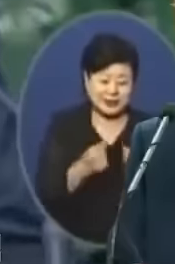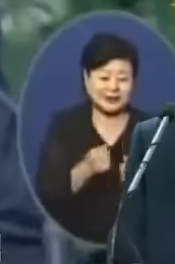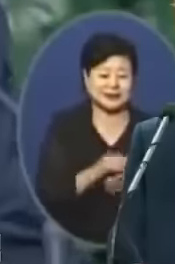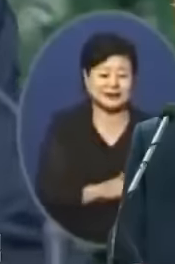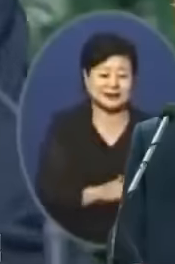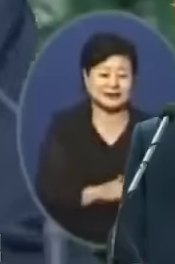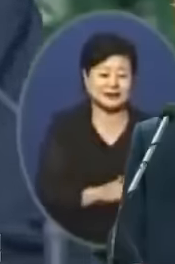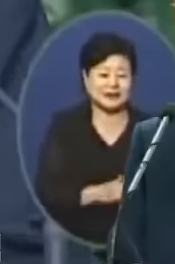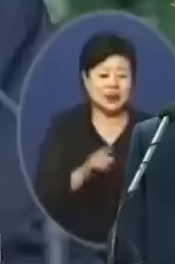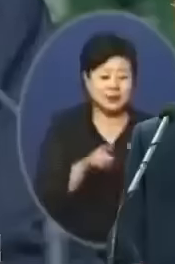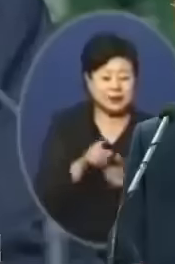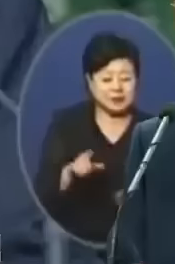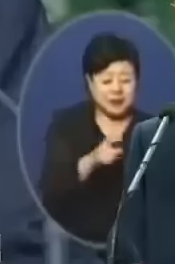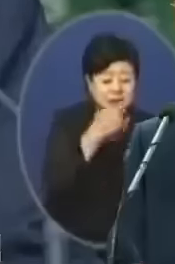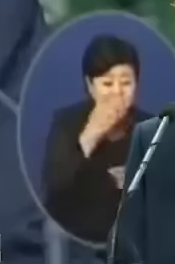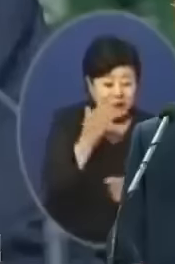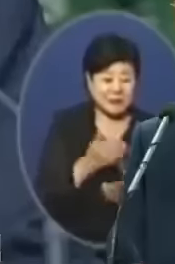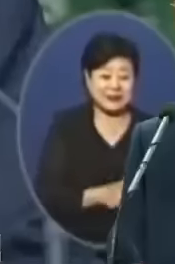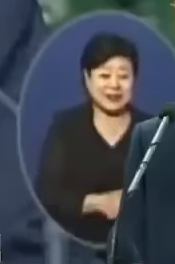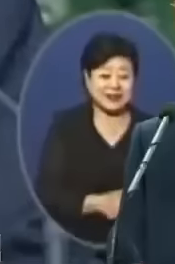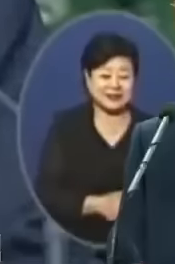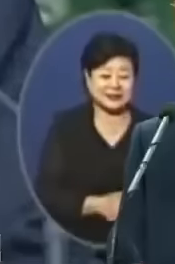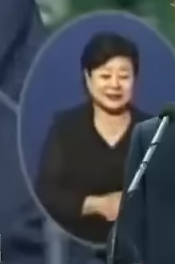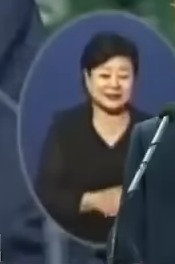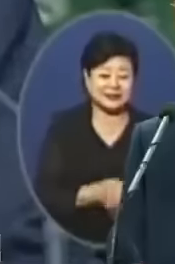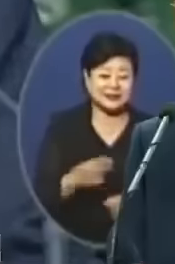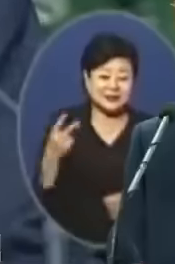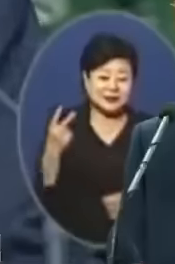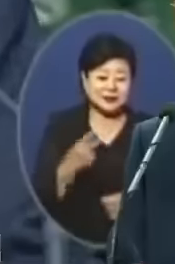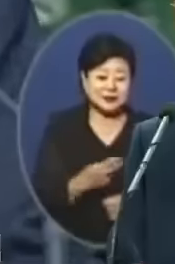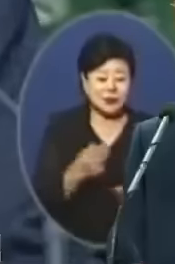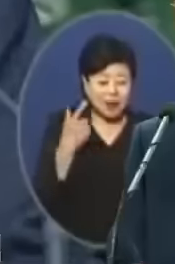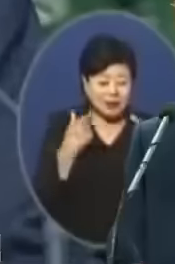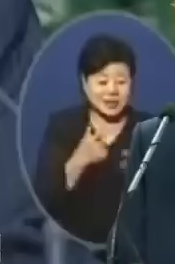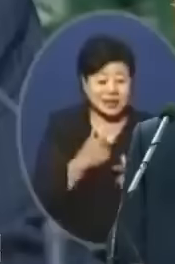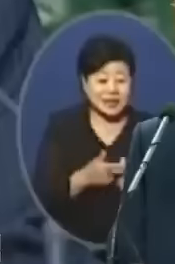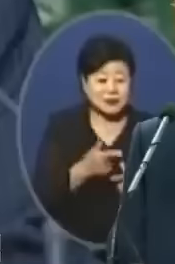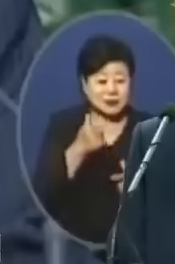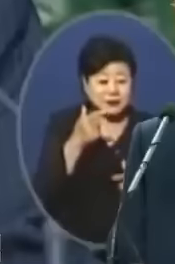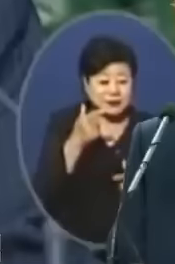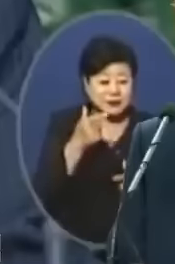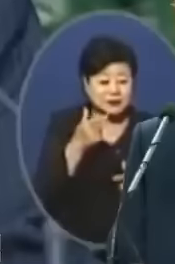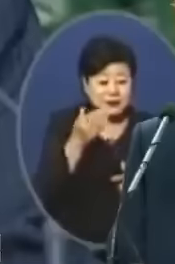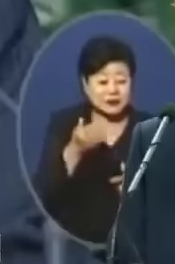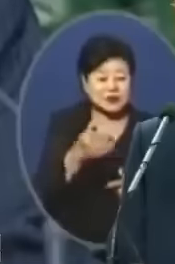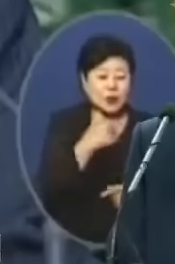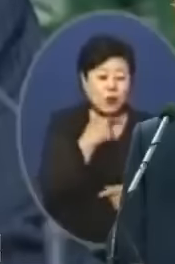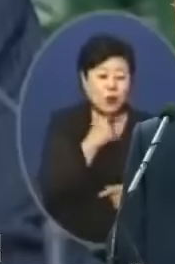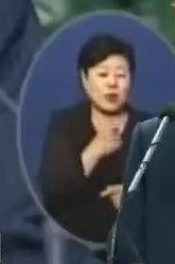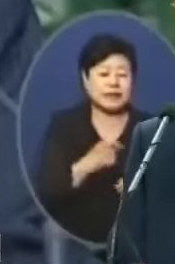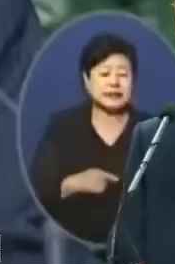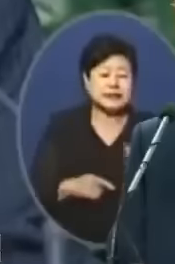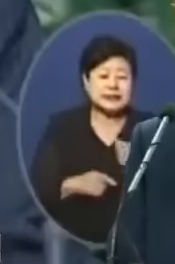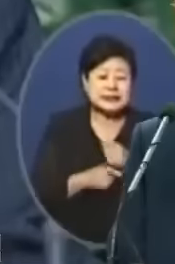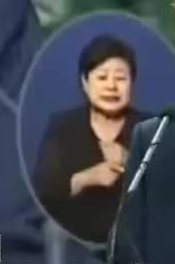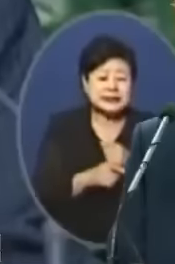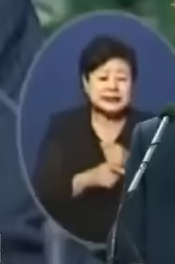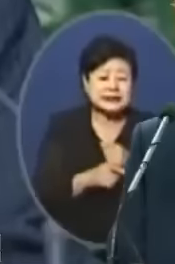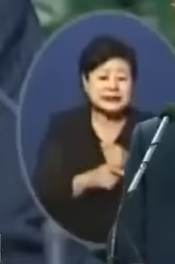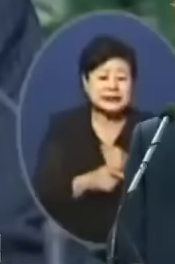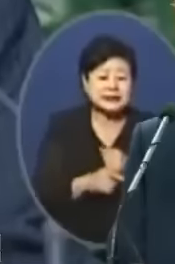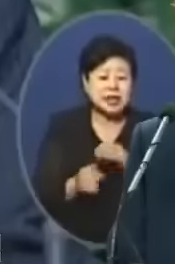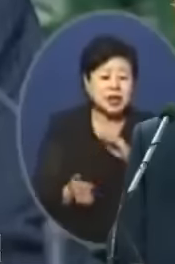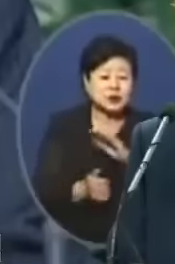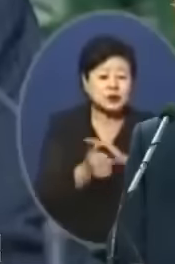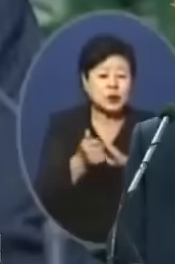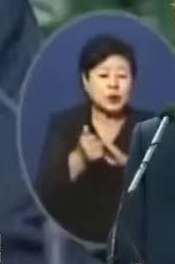역사해서 우리가 신앙생활을 할 수 있는 것입니다. 그리고 항상 예수님은 당신이 원하시는 뜻을 여러분에게 소원을